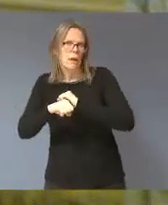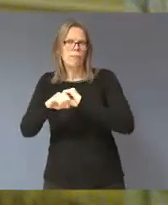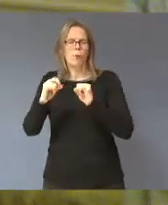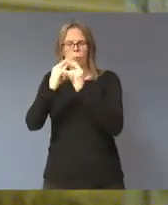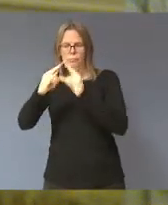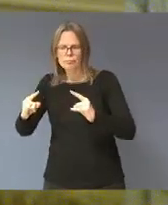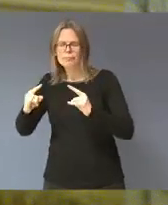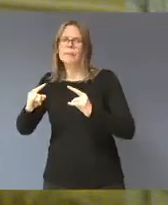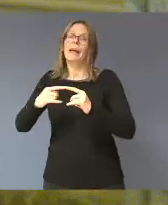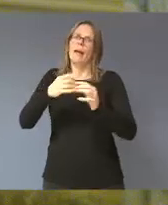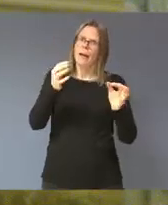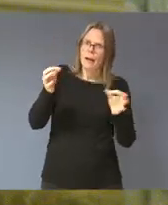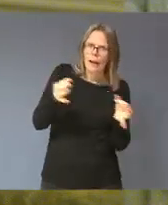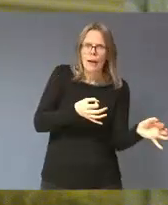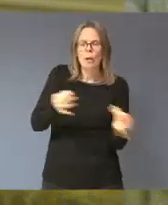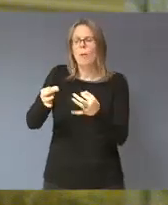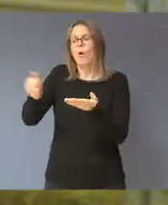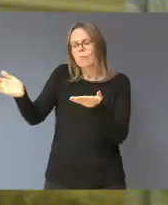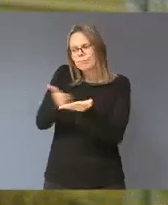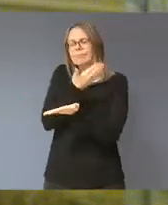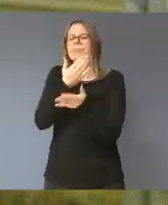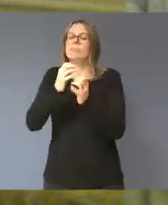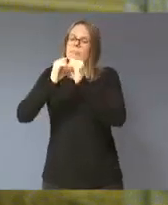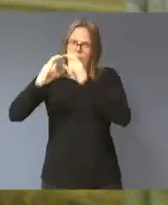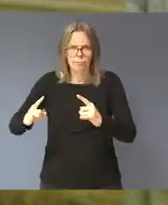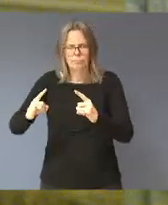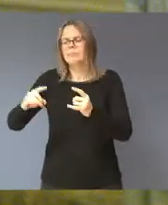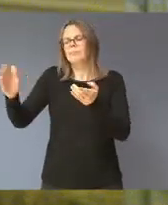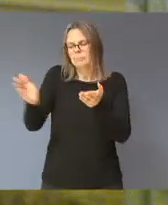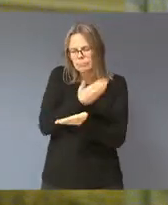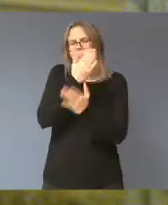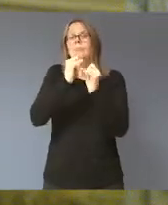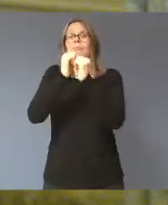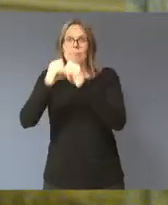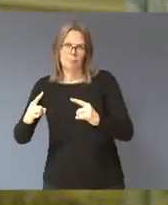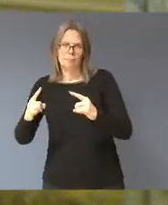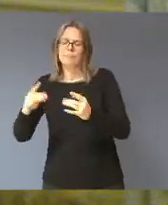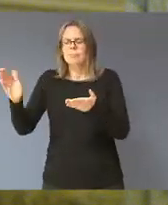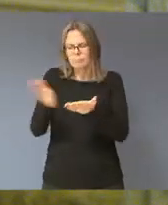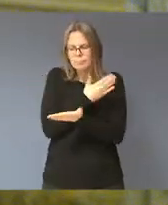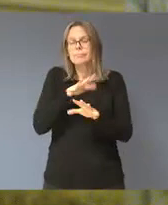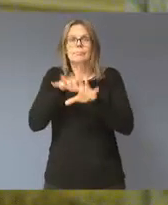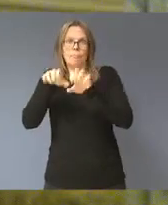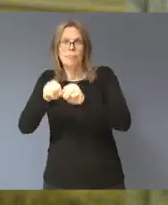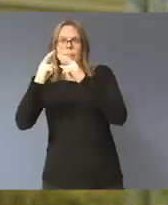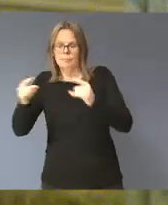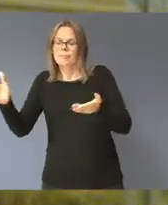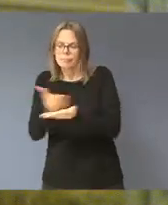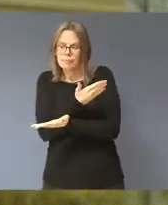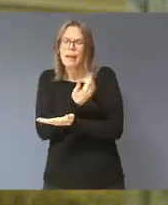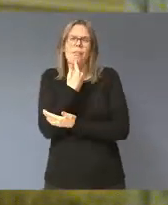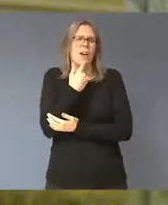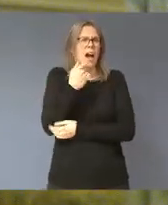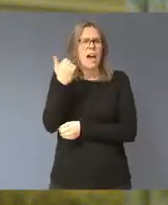régulièrement démantelés. Pour être de la partie, à chaque démantèlement, je peux vous dire que les conditions de ces squats sont tout à fait